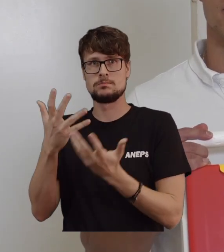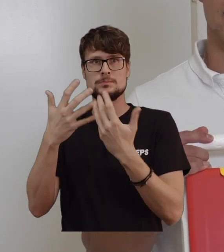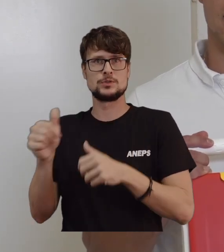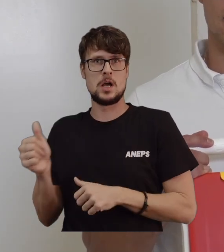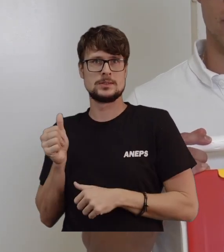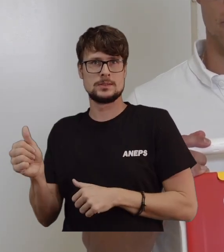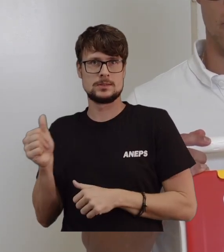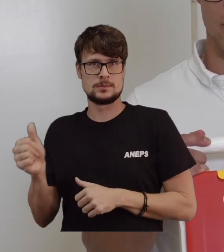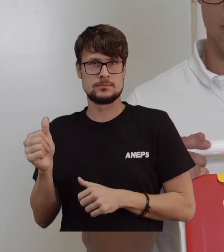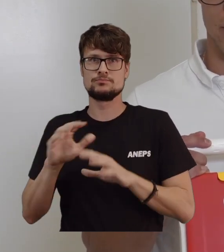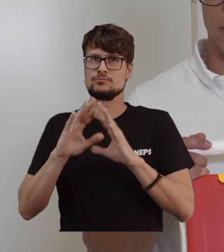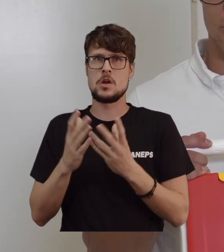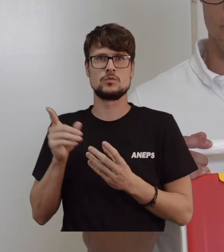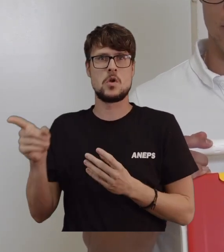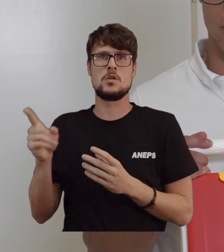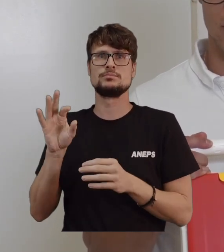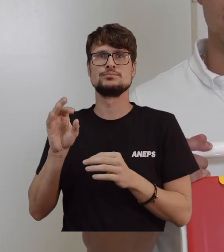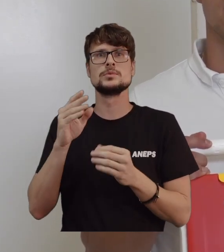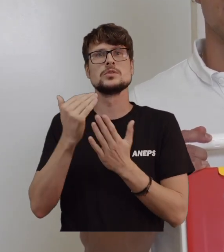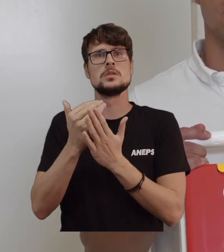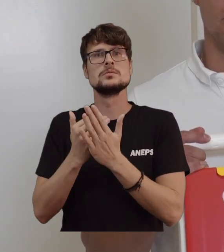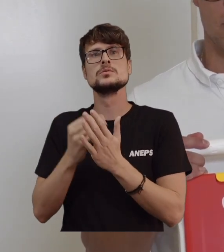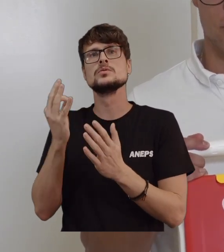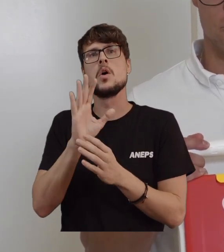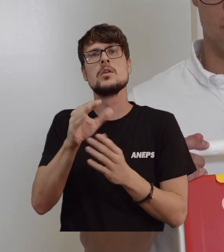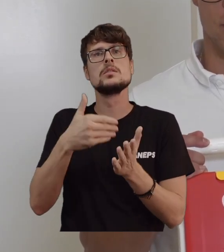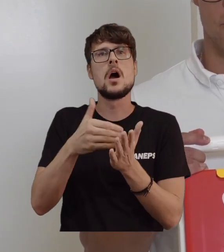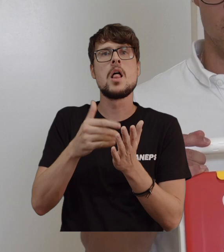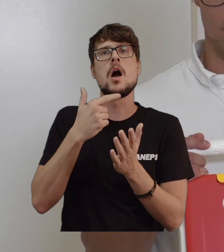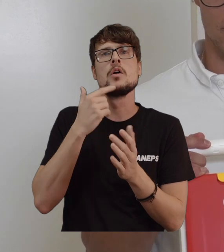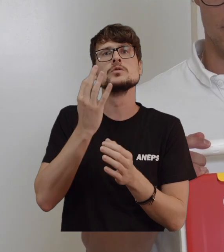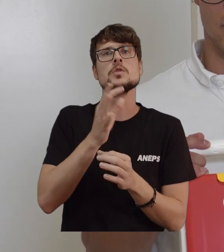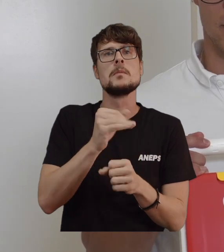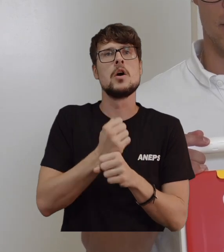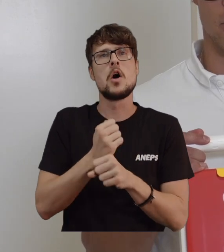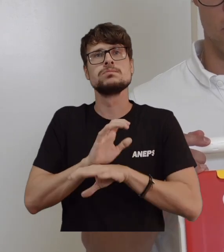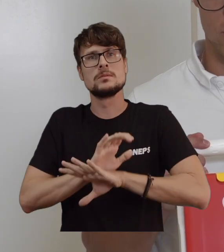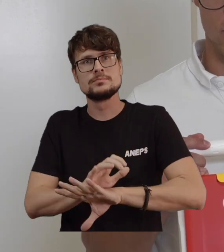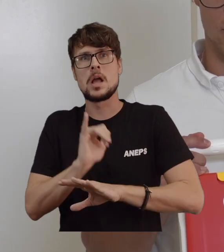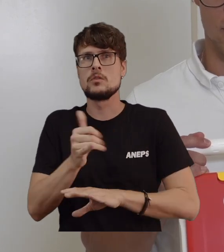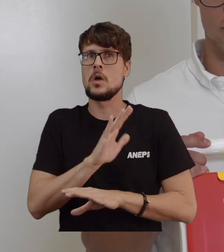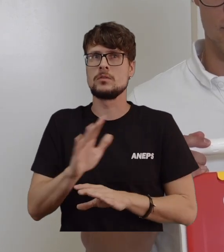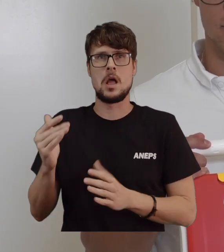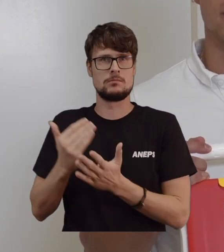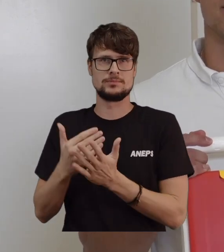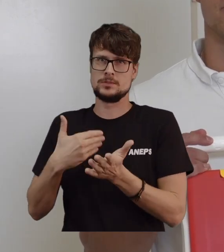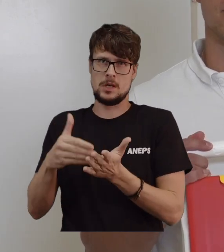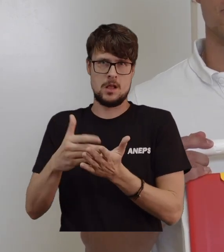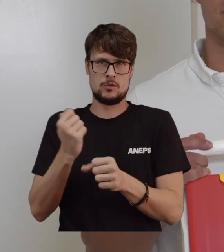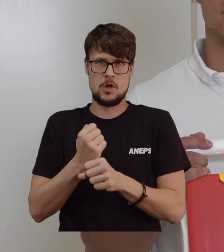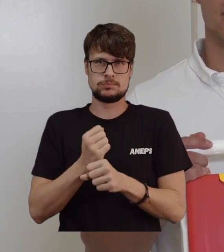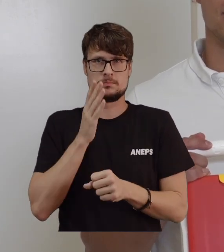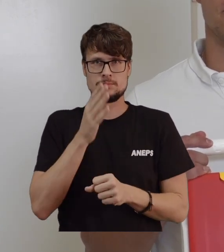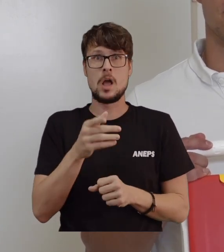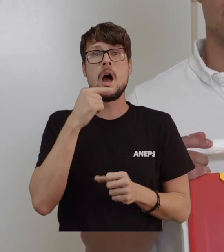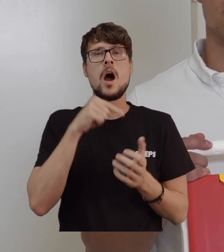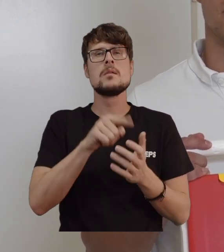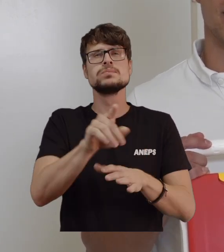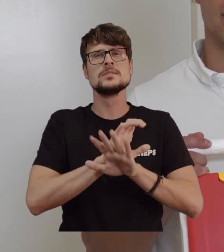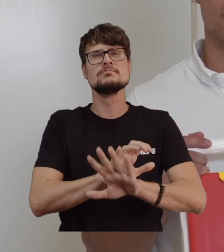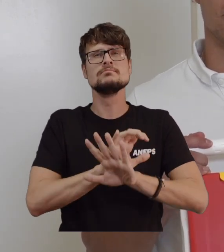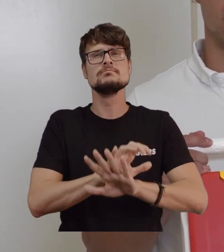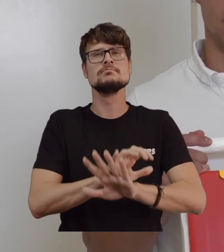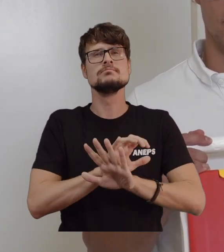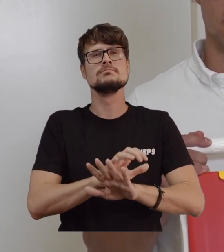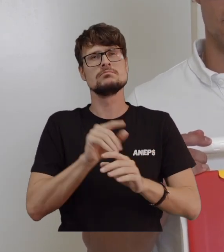tlačidla. Ak výboj nie je indikovaný, pokračujeme v kompresiách hrudníka. V resuscitácii